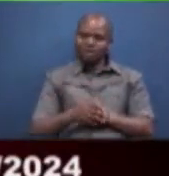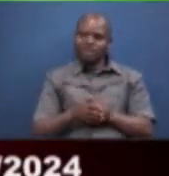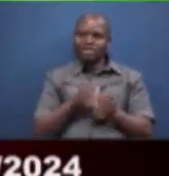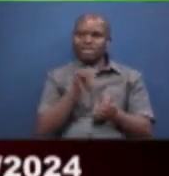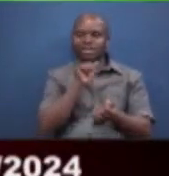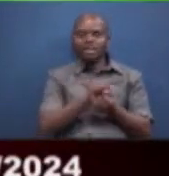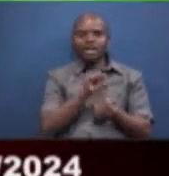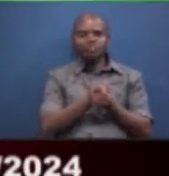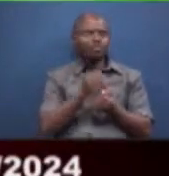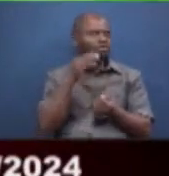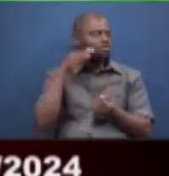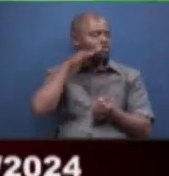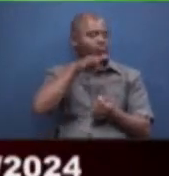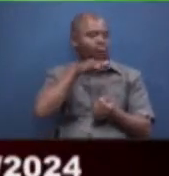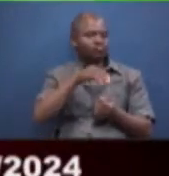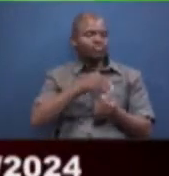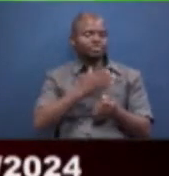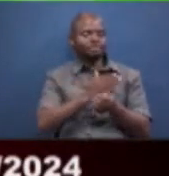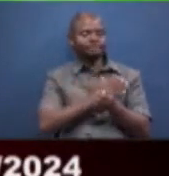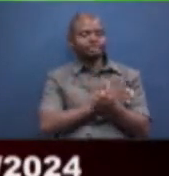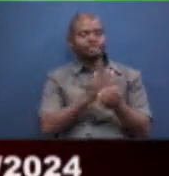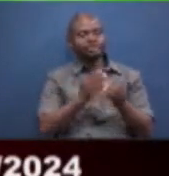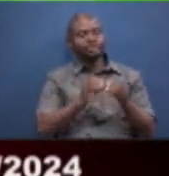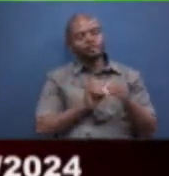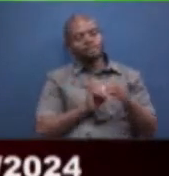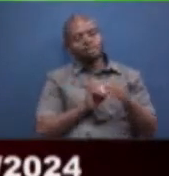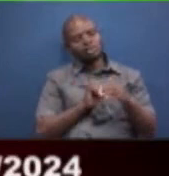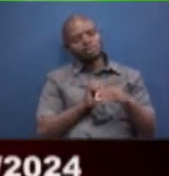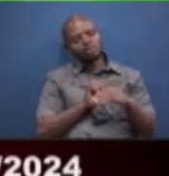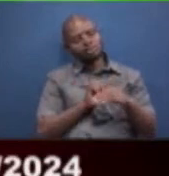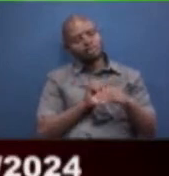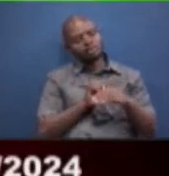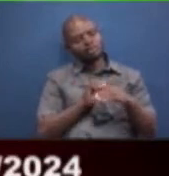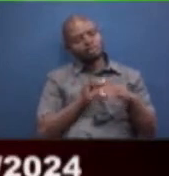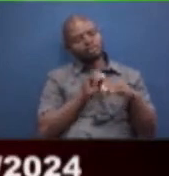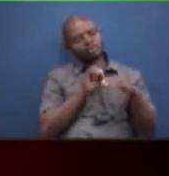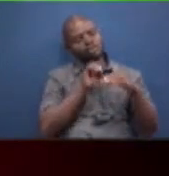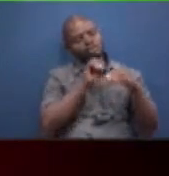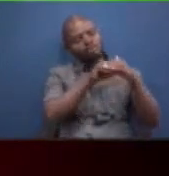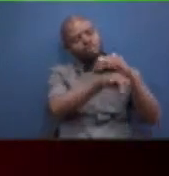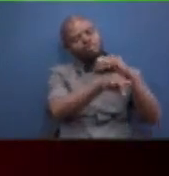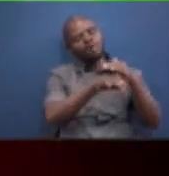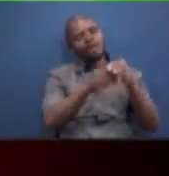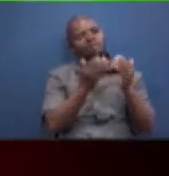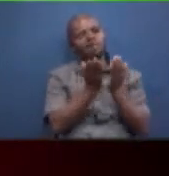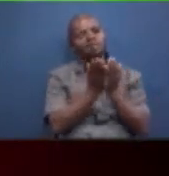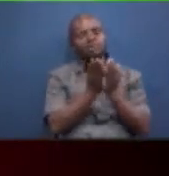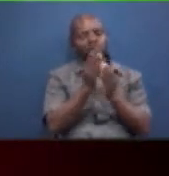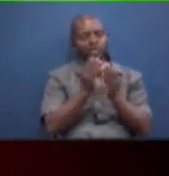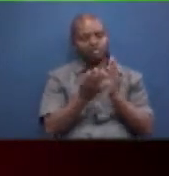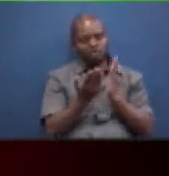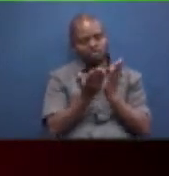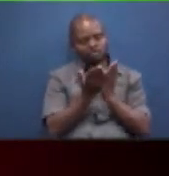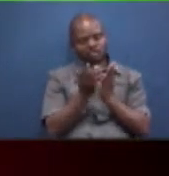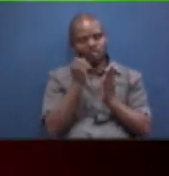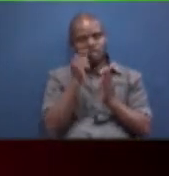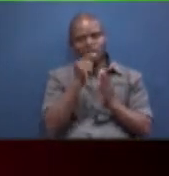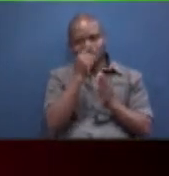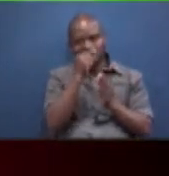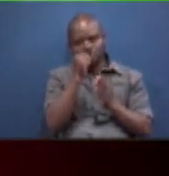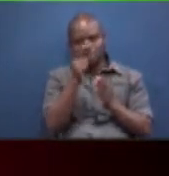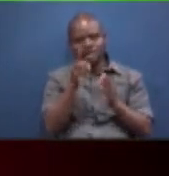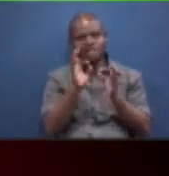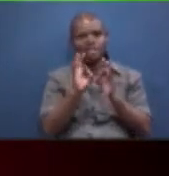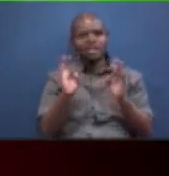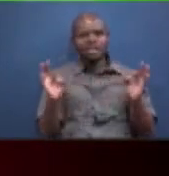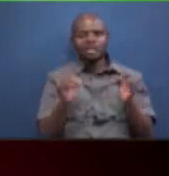jambo muhimu sana, kabla ya kutuma maombi, kusoma miongozo na kuelewa kile kinachotakiwa, kuelewa sifa